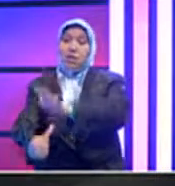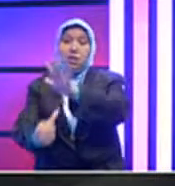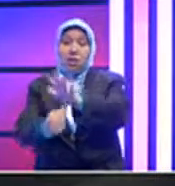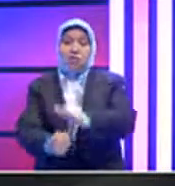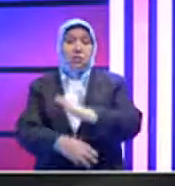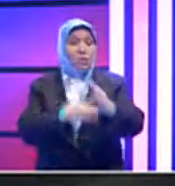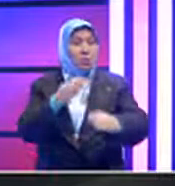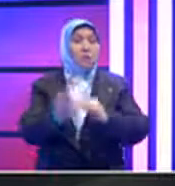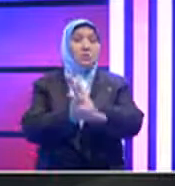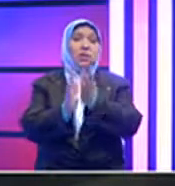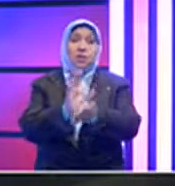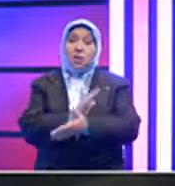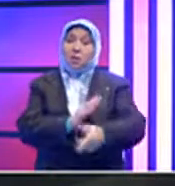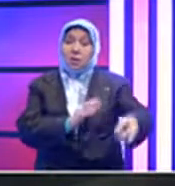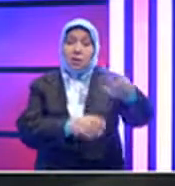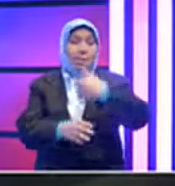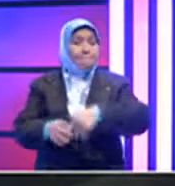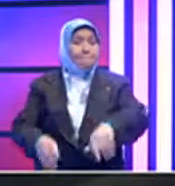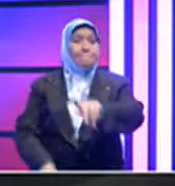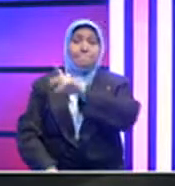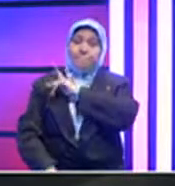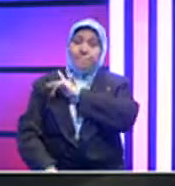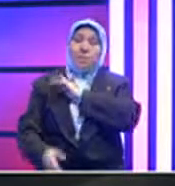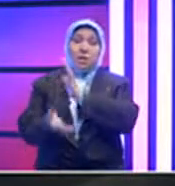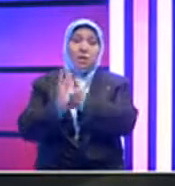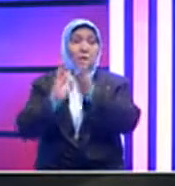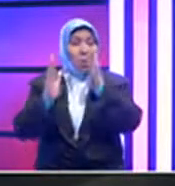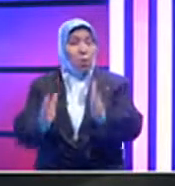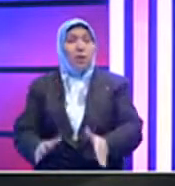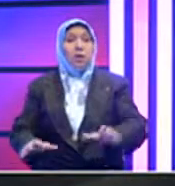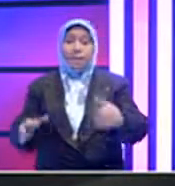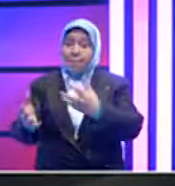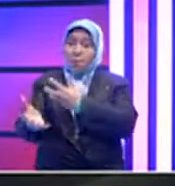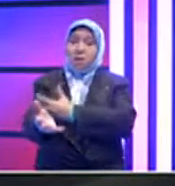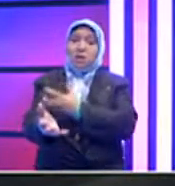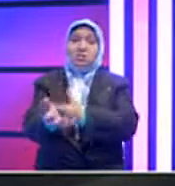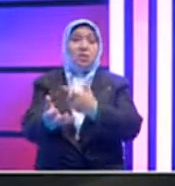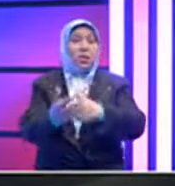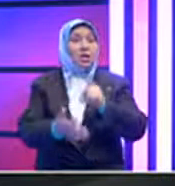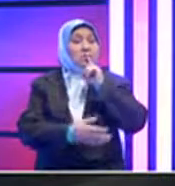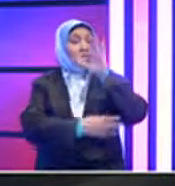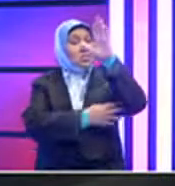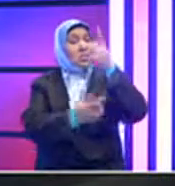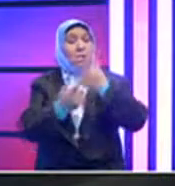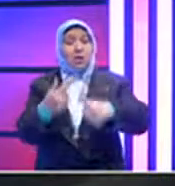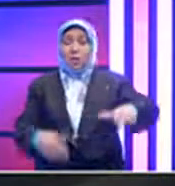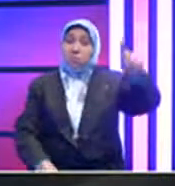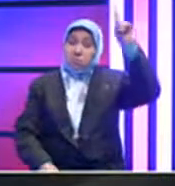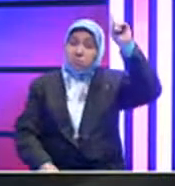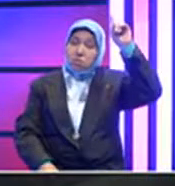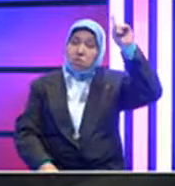dan hendak dijadikan mereka pemimpin yang menjadikan mereka orang-orang yang mewarisi jadi ini adalah janji dari Allah betul setelah